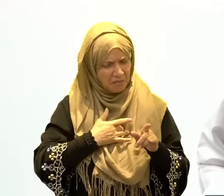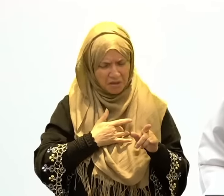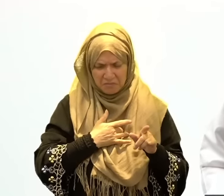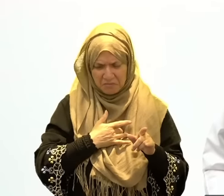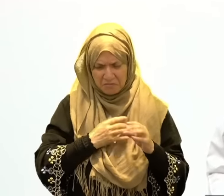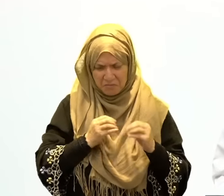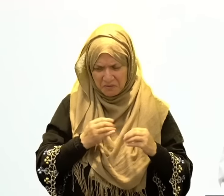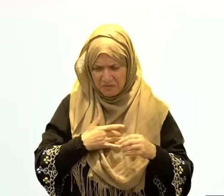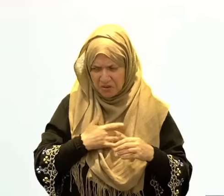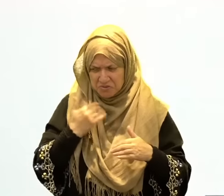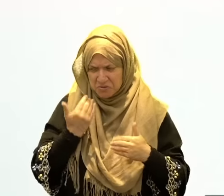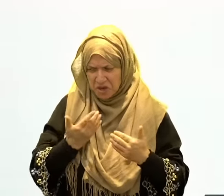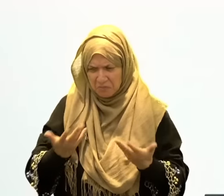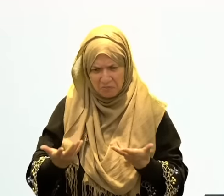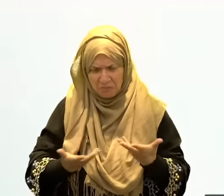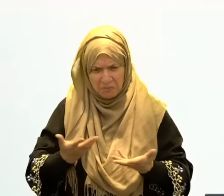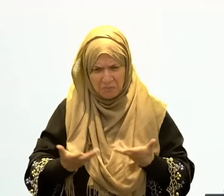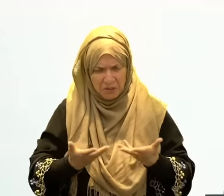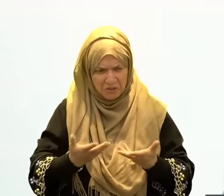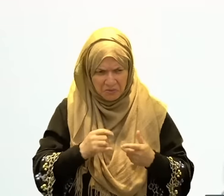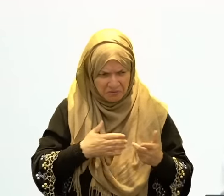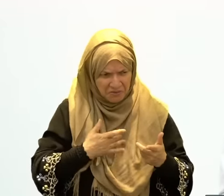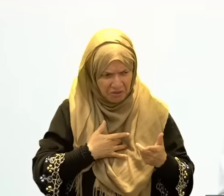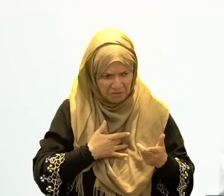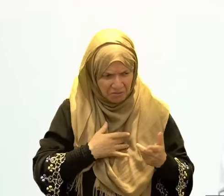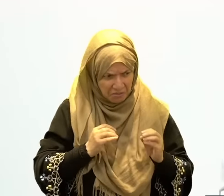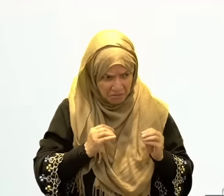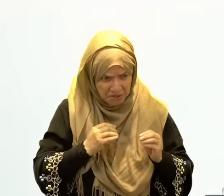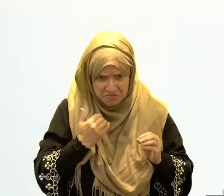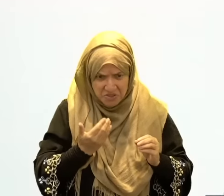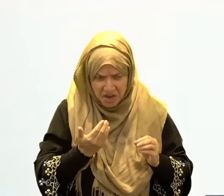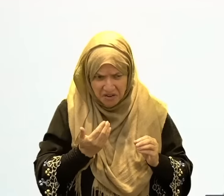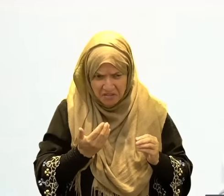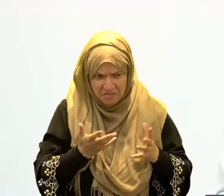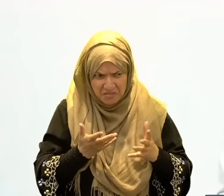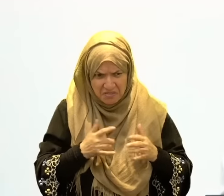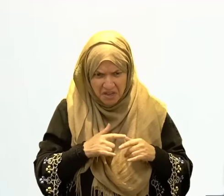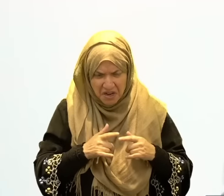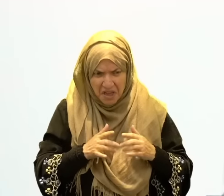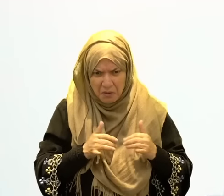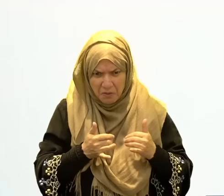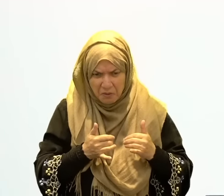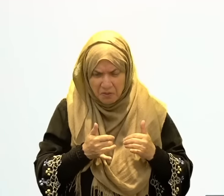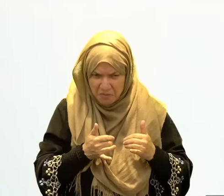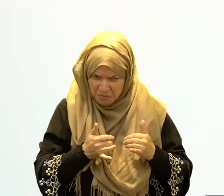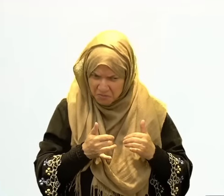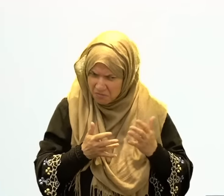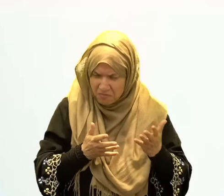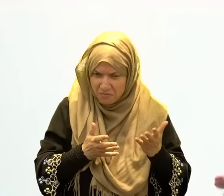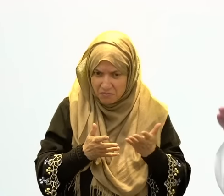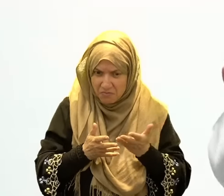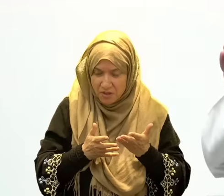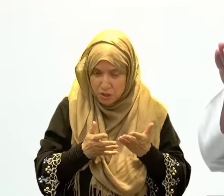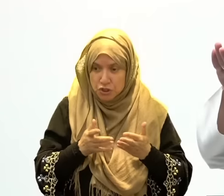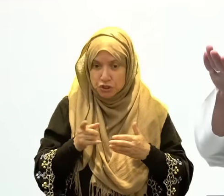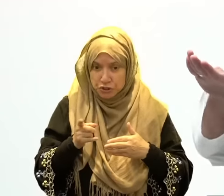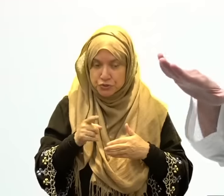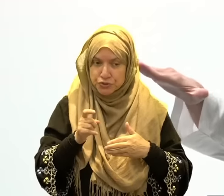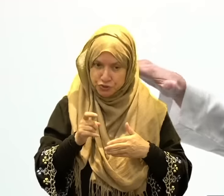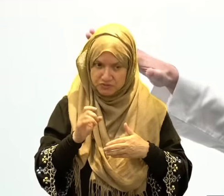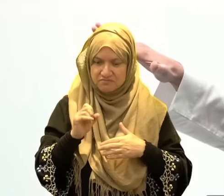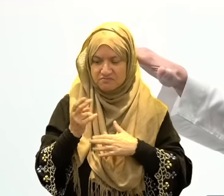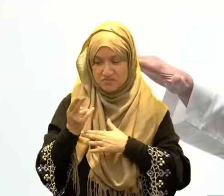prohibited us from what? From making public our sins. He prohibited us from boasting about our sins ﷺ. And we have